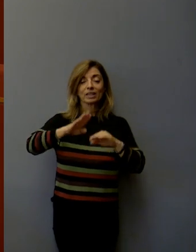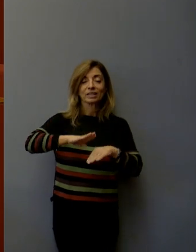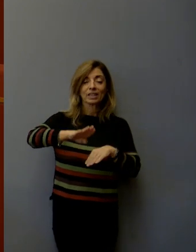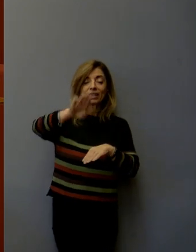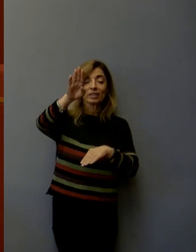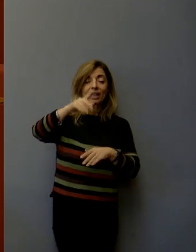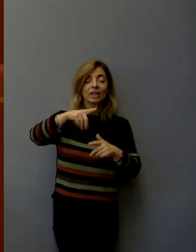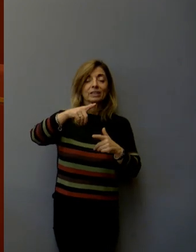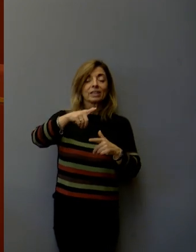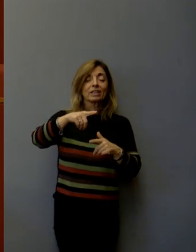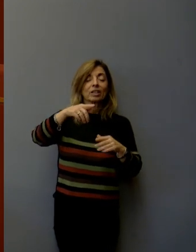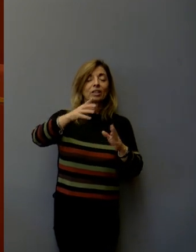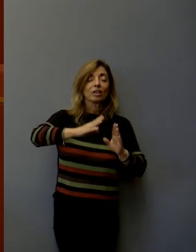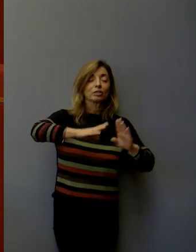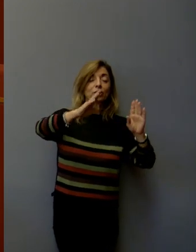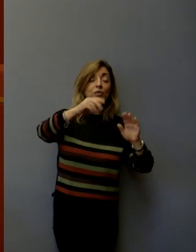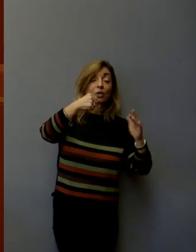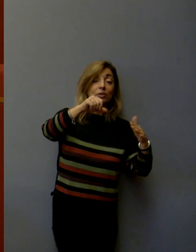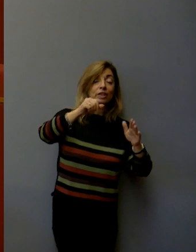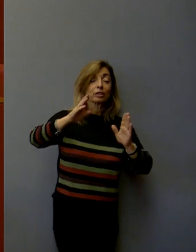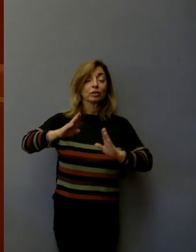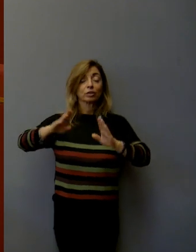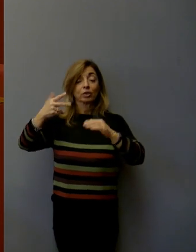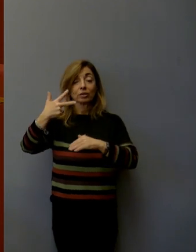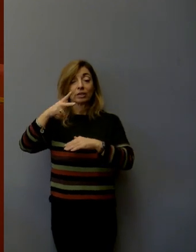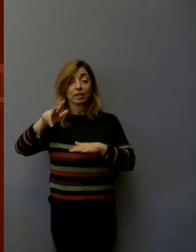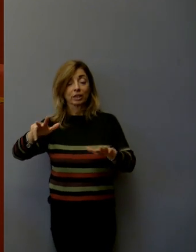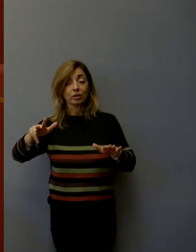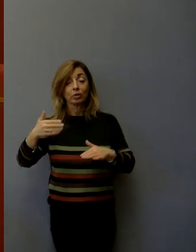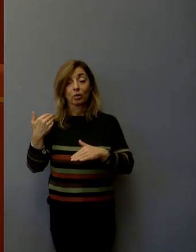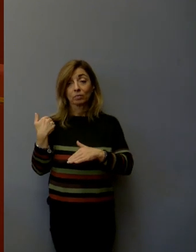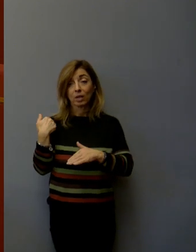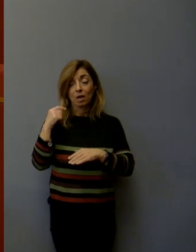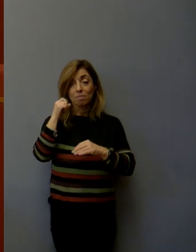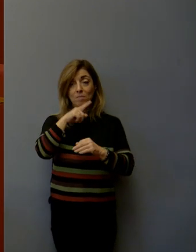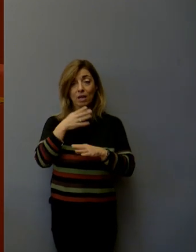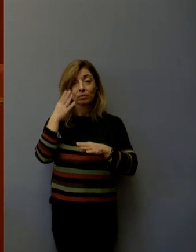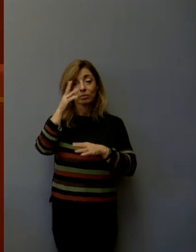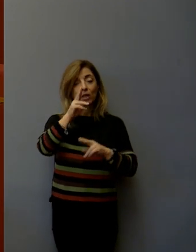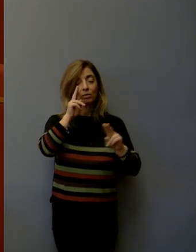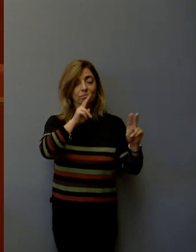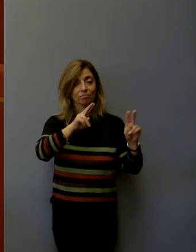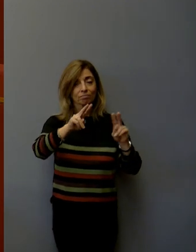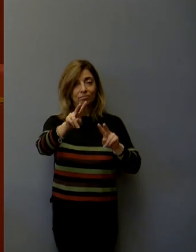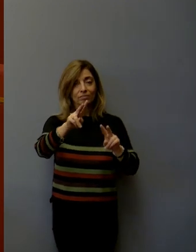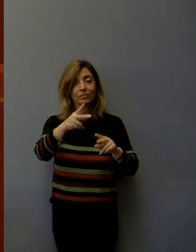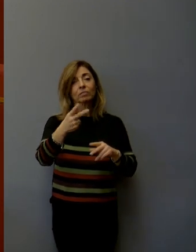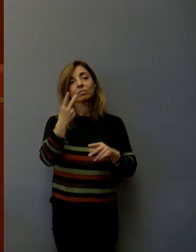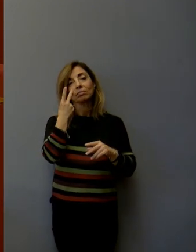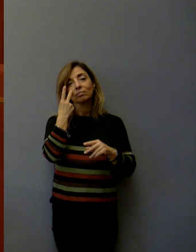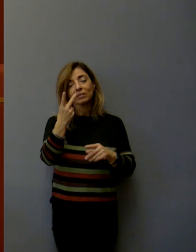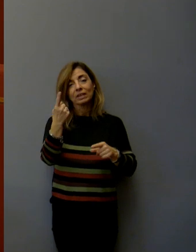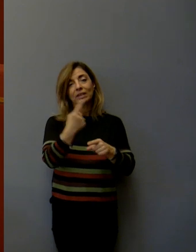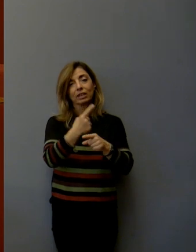numero 16 e civico numero 38 in seguito su quel luogo effettuato in data 26 marzo 2022 salita di montino è necessario